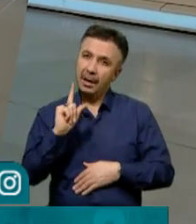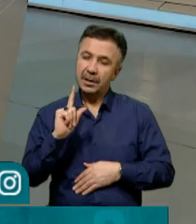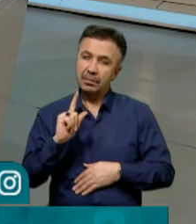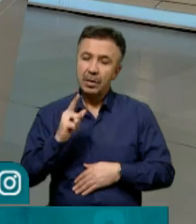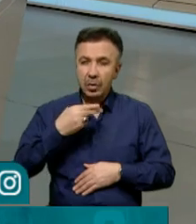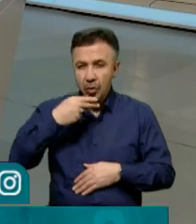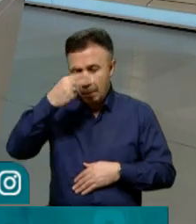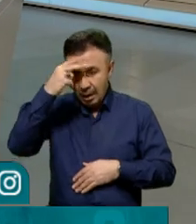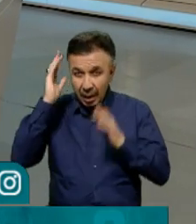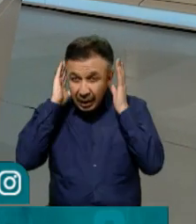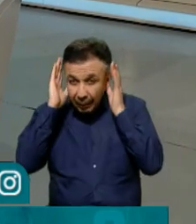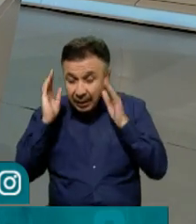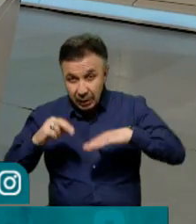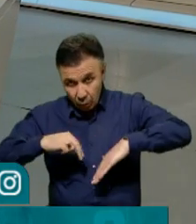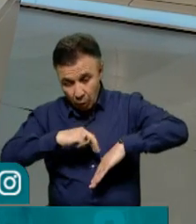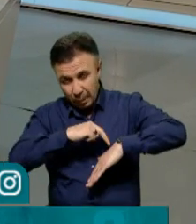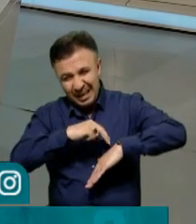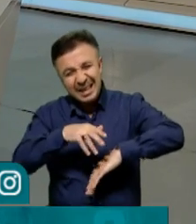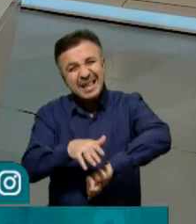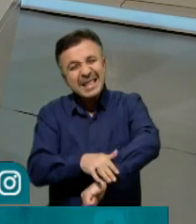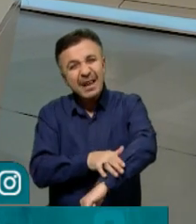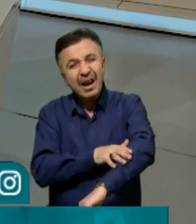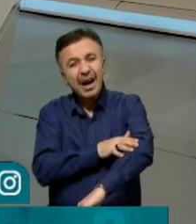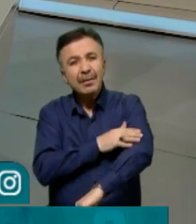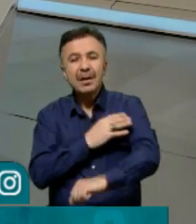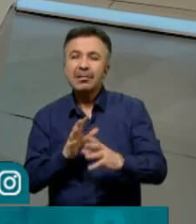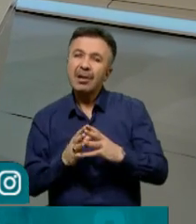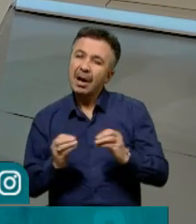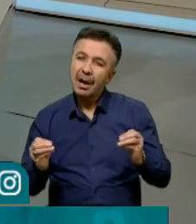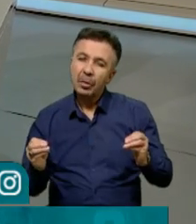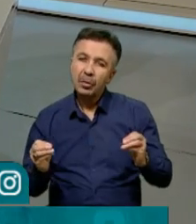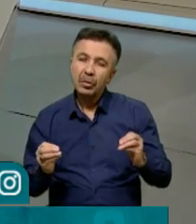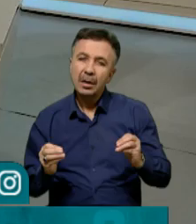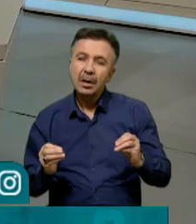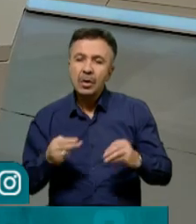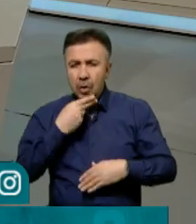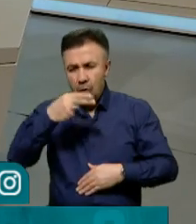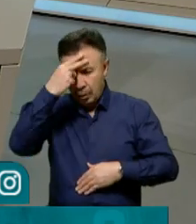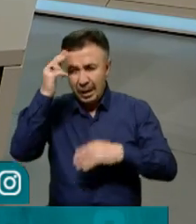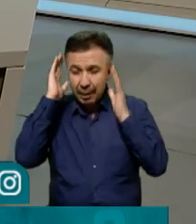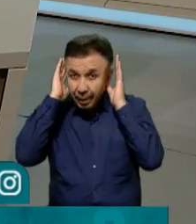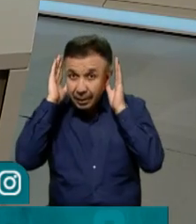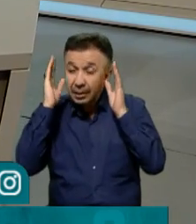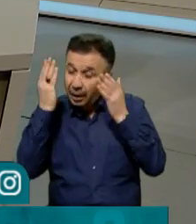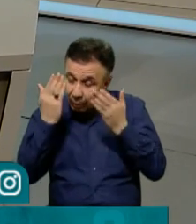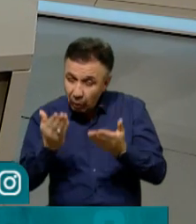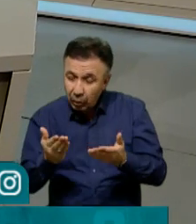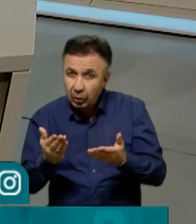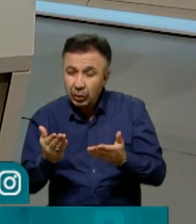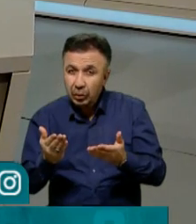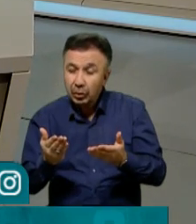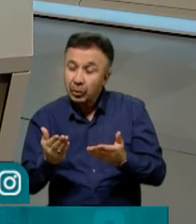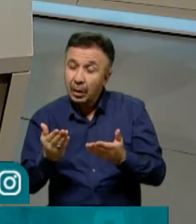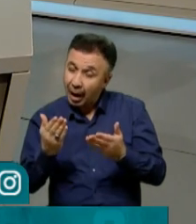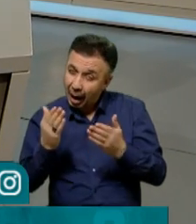Cuma namazının hutbenin sevabını ne yapar? Alır götürür. Evet, kıldıkları namaz geçerlidir. Cuma'nın farzını eda etmiş olurlar